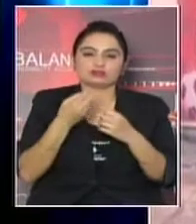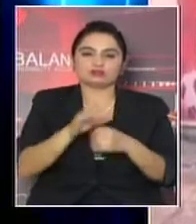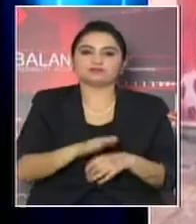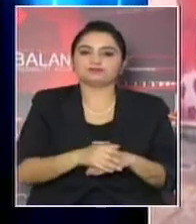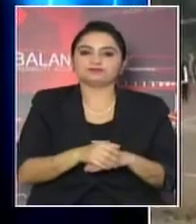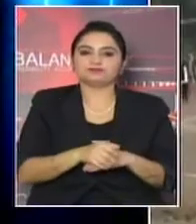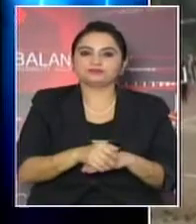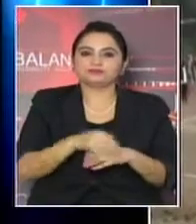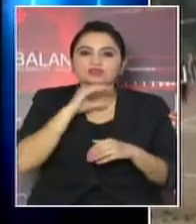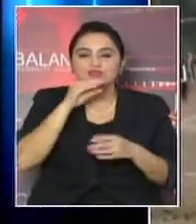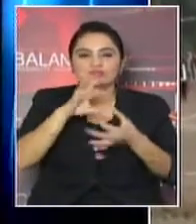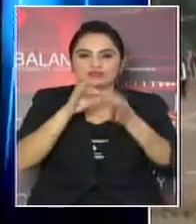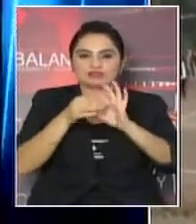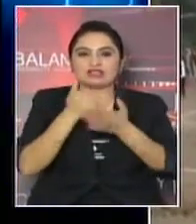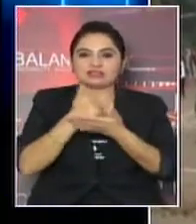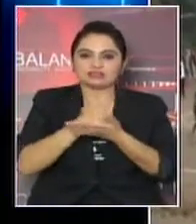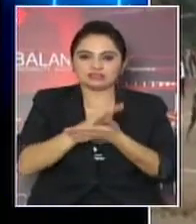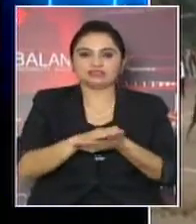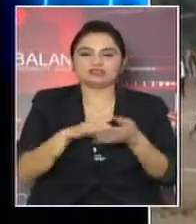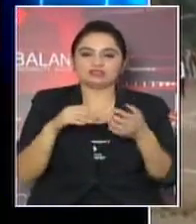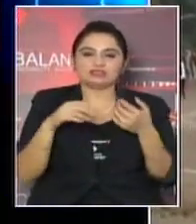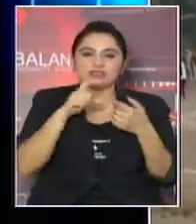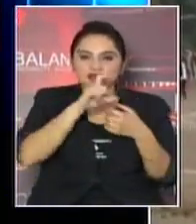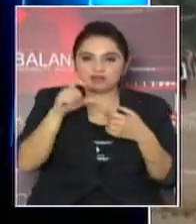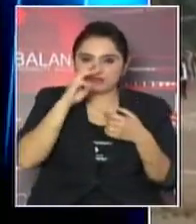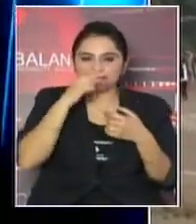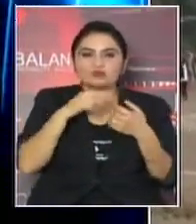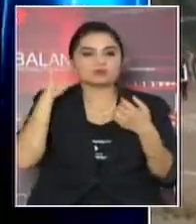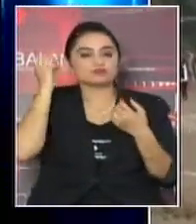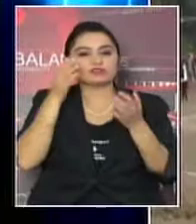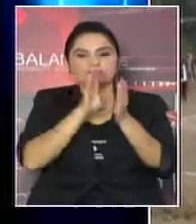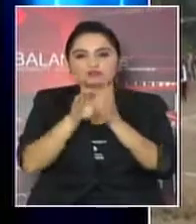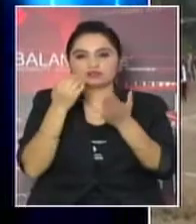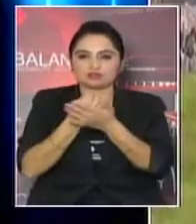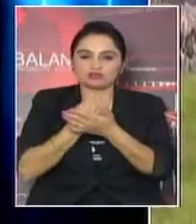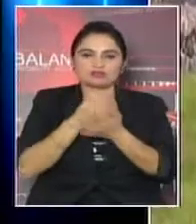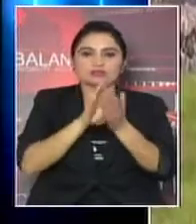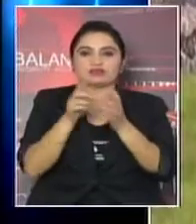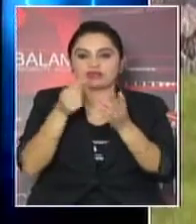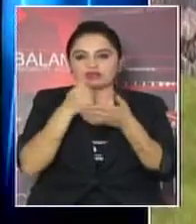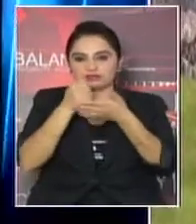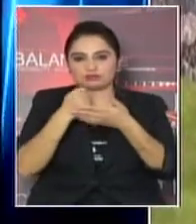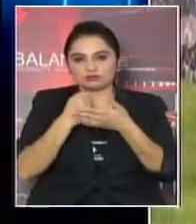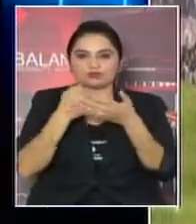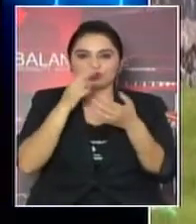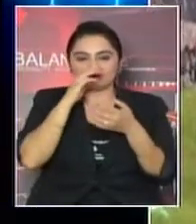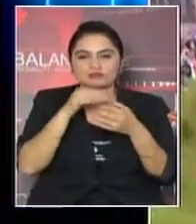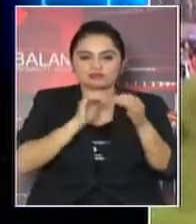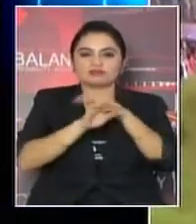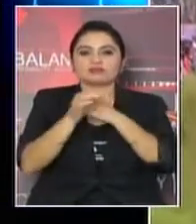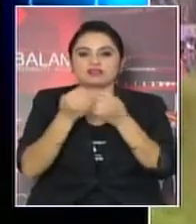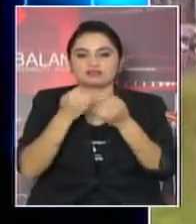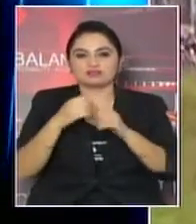छन्। युवा सञ्जाल जिरीले स्वदेश तथा विदेशमा रहेको नेपाली सङ्घ संस्थाहरूको आर्थिक सहयोगमा महोत्सव सञ्चालन गर्न सफल